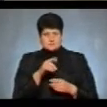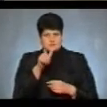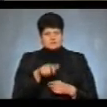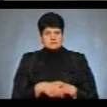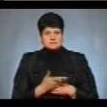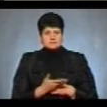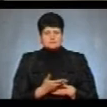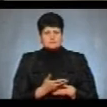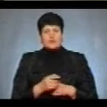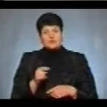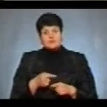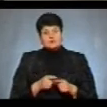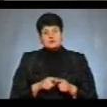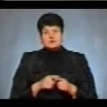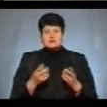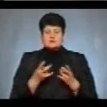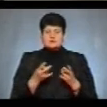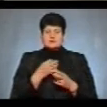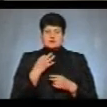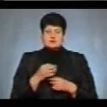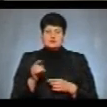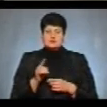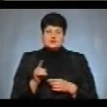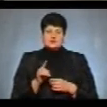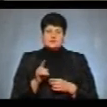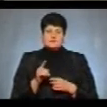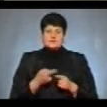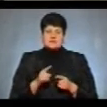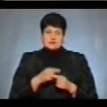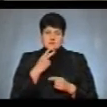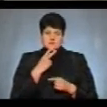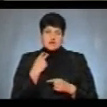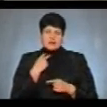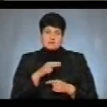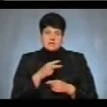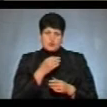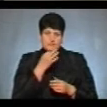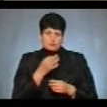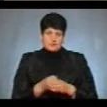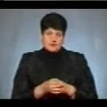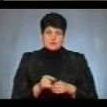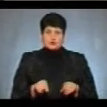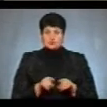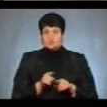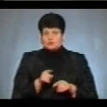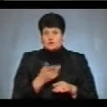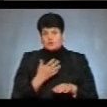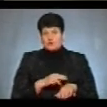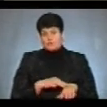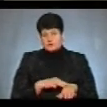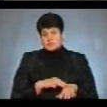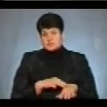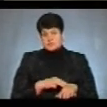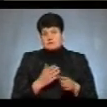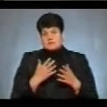така от річ. Варто сказати, що це передбачає кримінальну відповідальність. От, тому, якщо поліція встановить